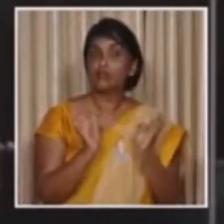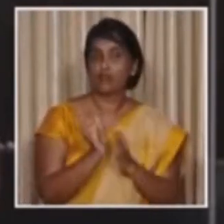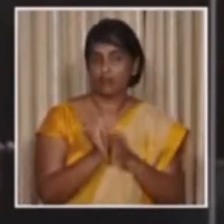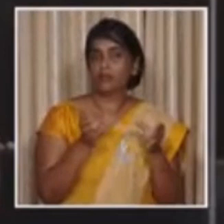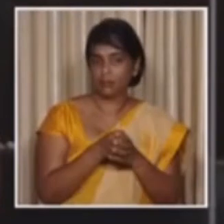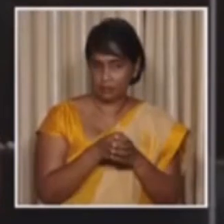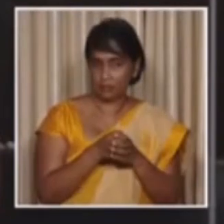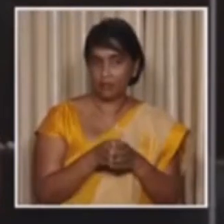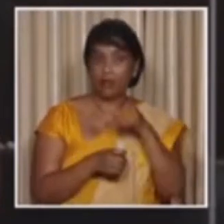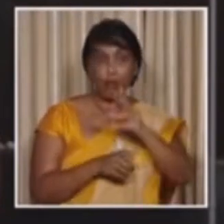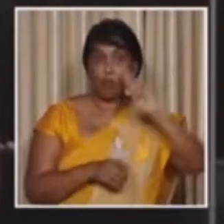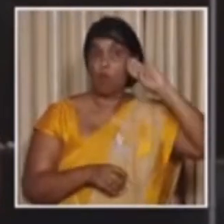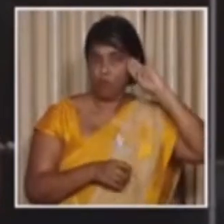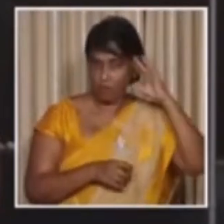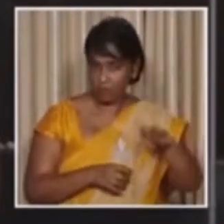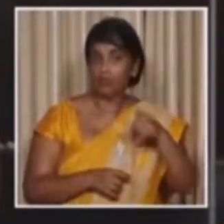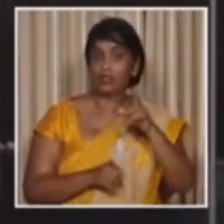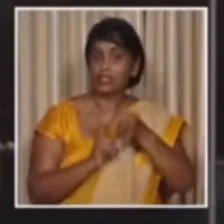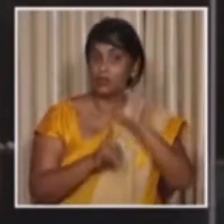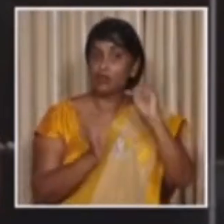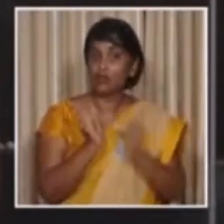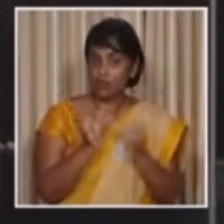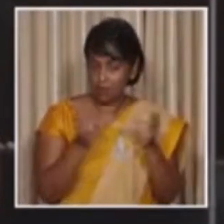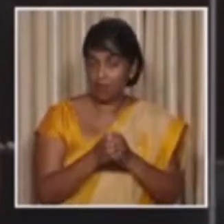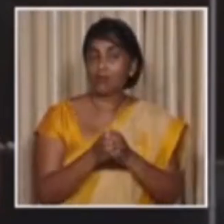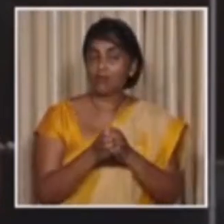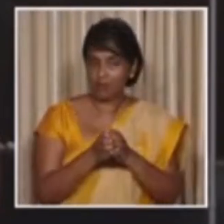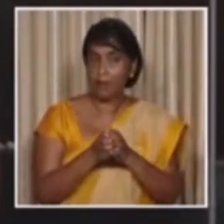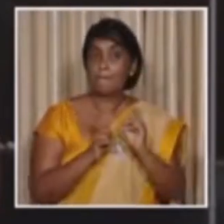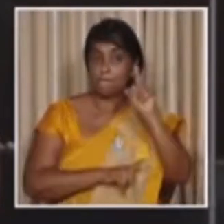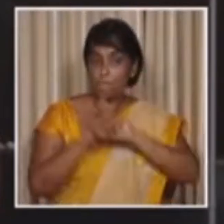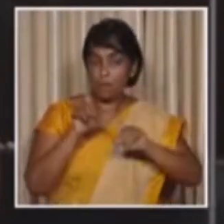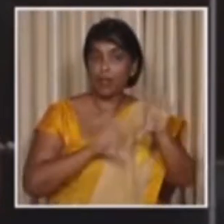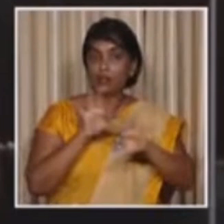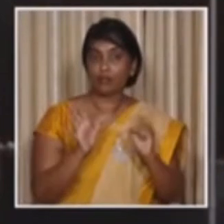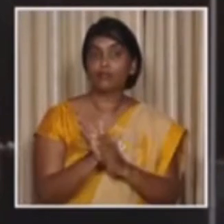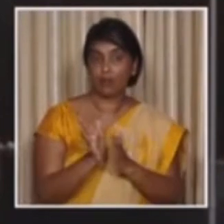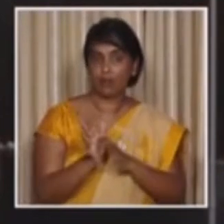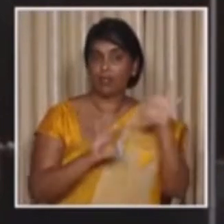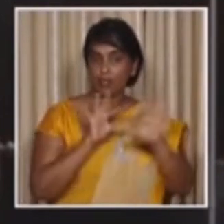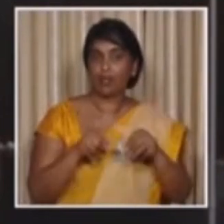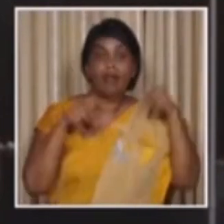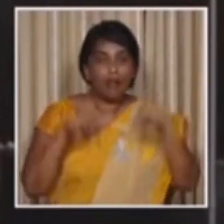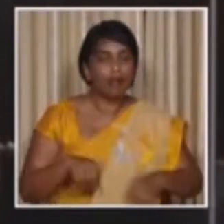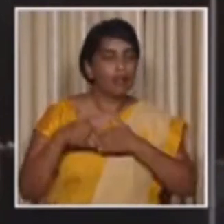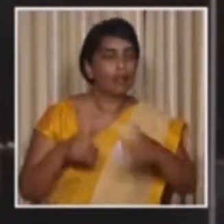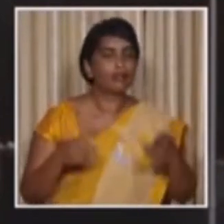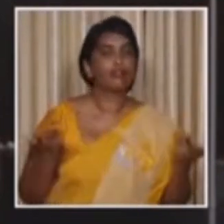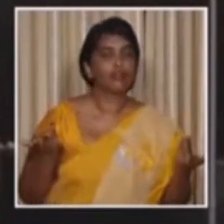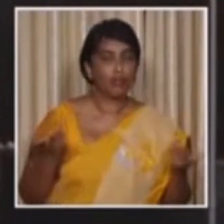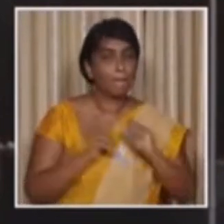පත් කරන්න කියලා. ඔබතුමා පොරොන්දු වුණා ජනාධිපති කොමිසමක් නැත්තම් පාර්ලිමේන්තුවේ තේරීම්කාරක සභාවක් පත් කරනවා කියලා. අද වෙනකන්